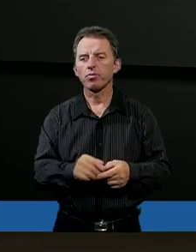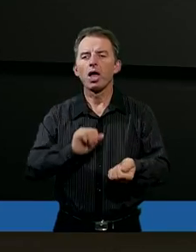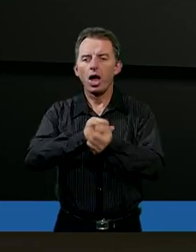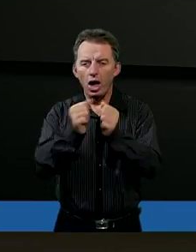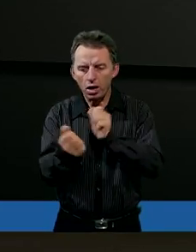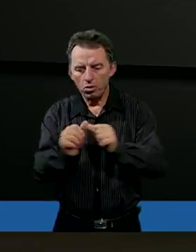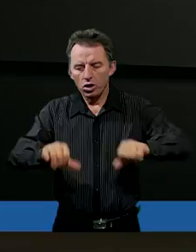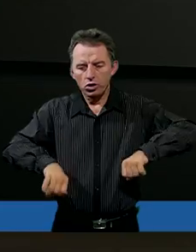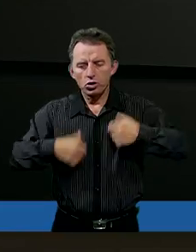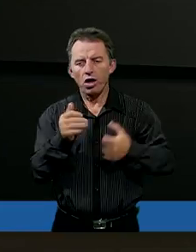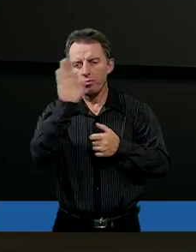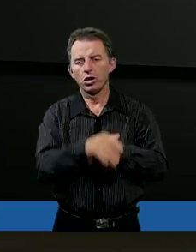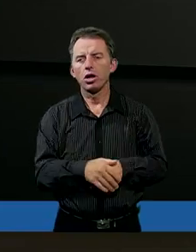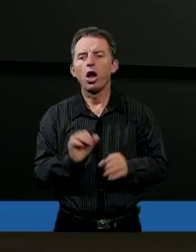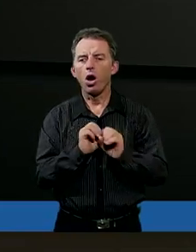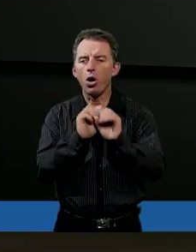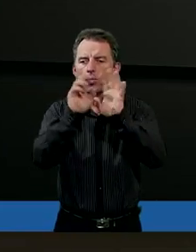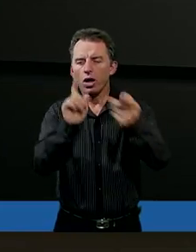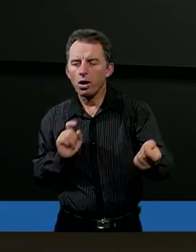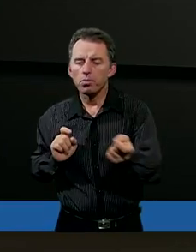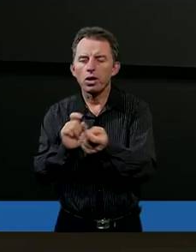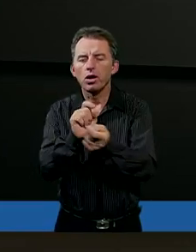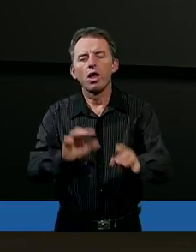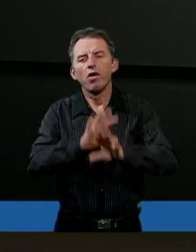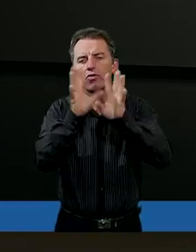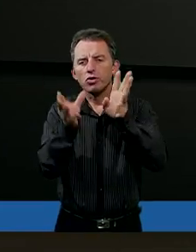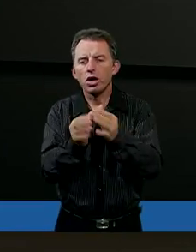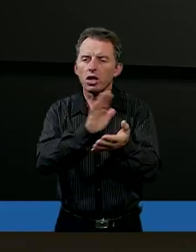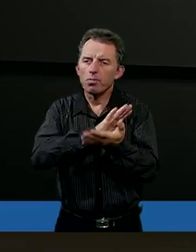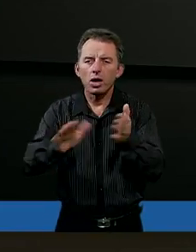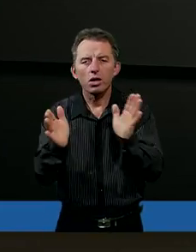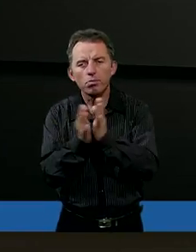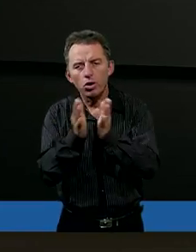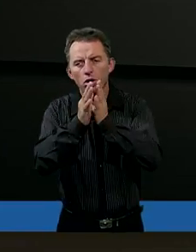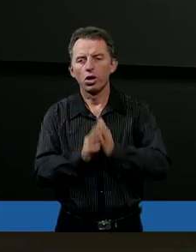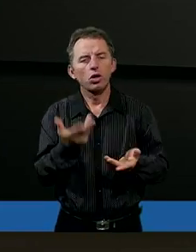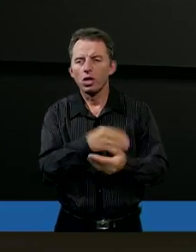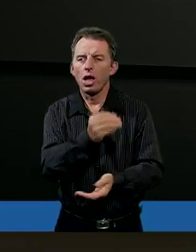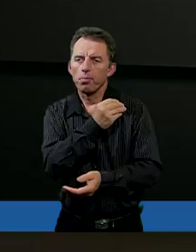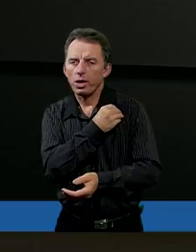Albowiem gniew Boży z nieba objawia się i przeciwko wszelkiej bezbożności